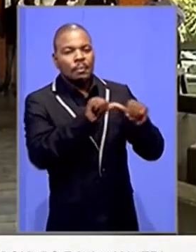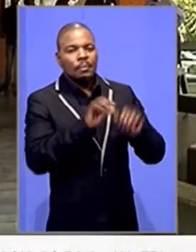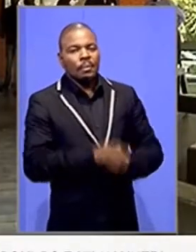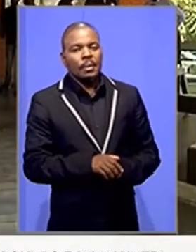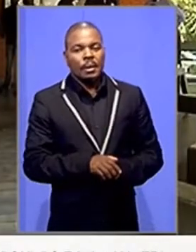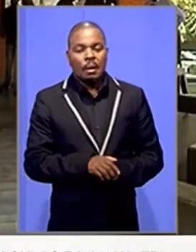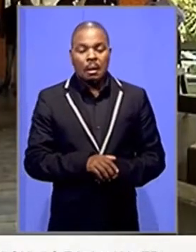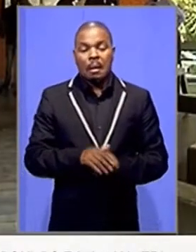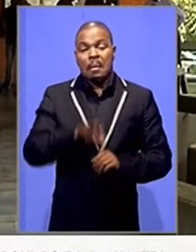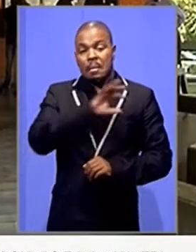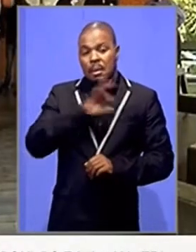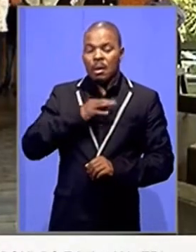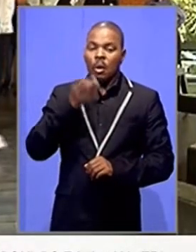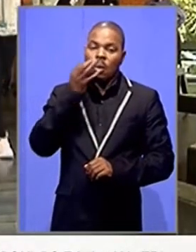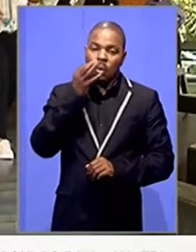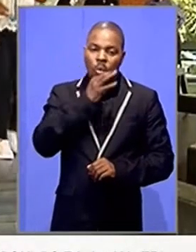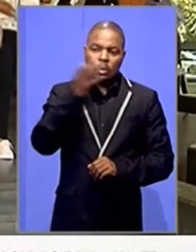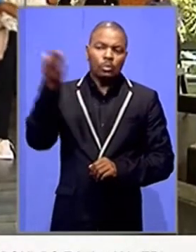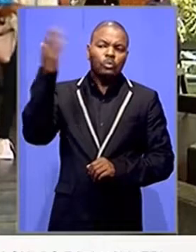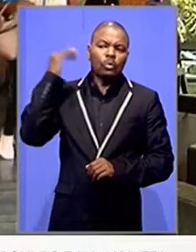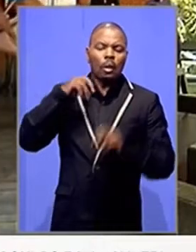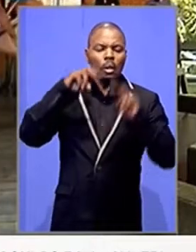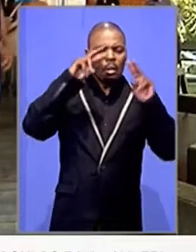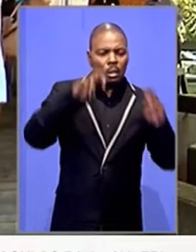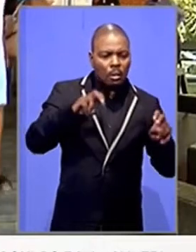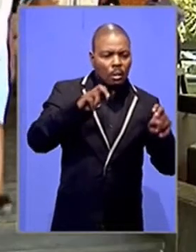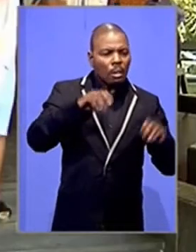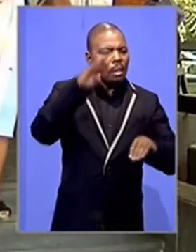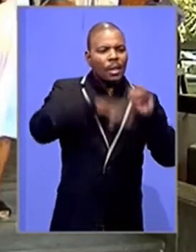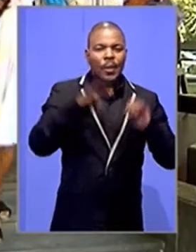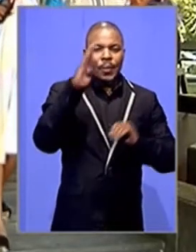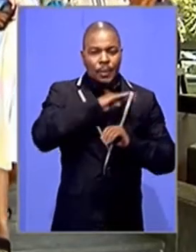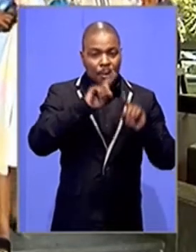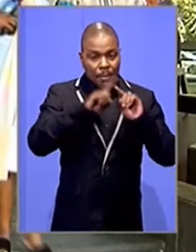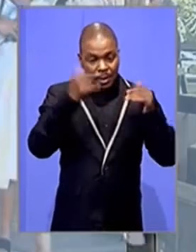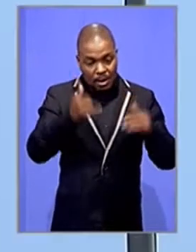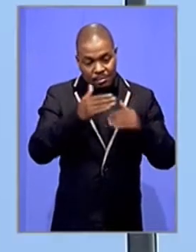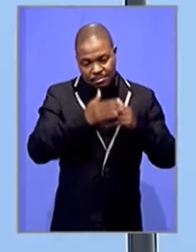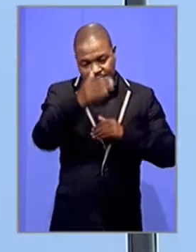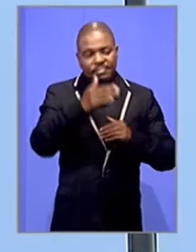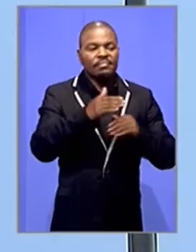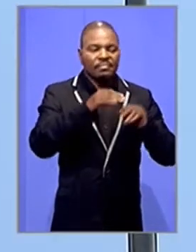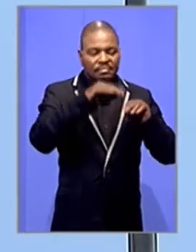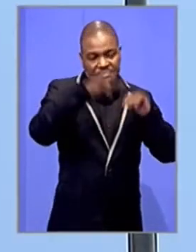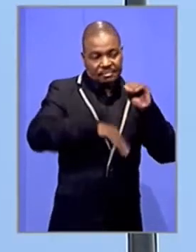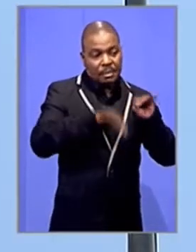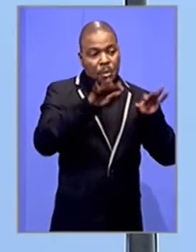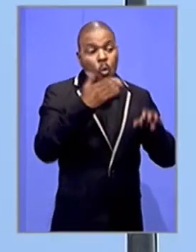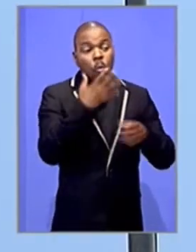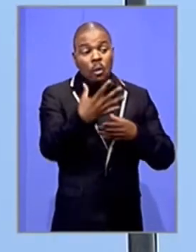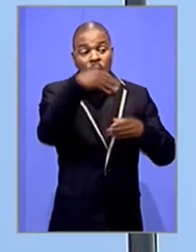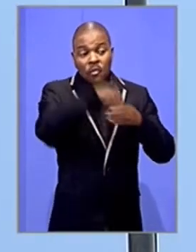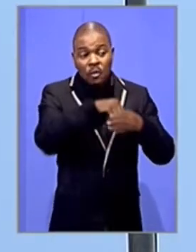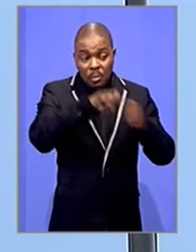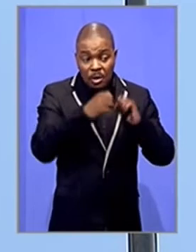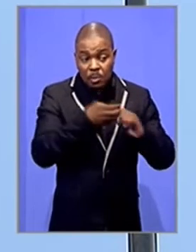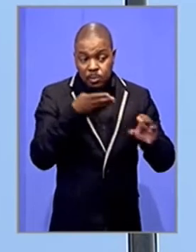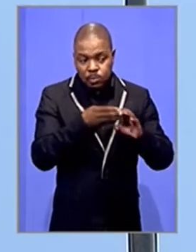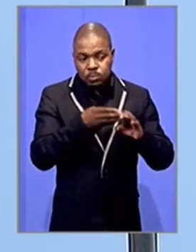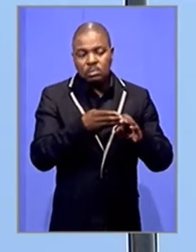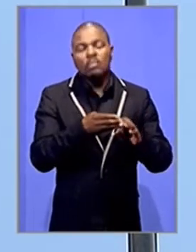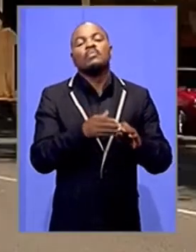magato a tserweng mo dipatlisisong tse di fetileng, fela go tsewa magato ga jaana go netefatsa gore bao ba amegang ba pharwa